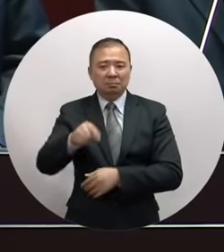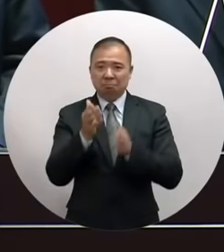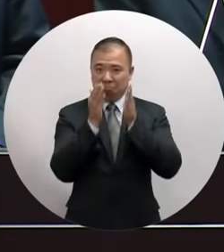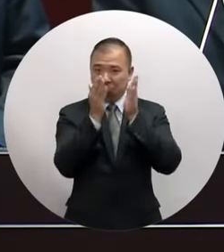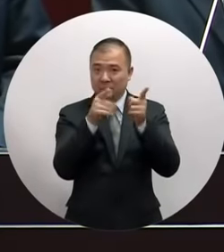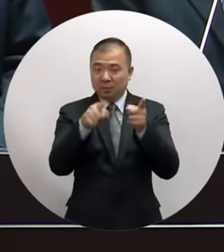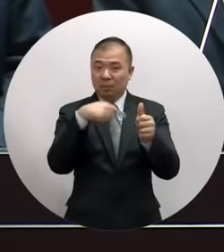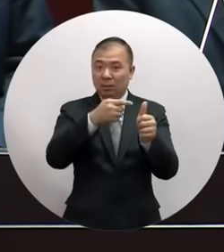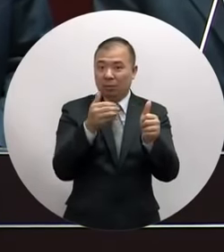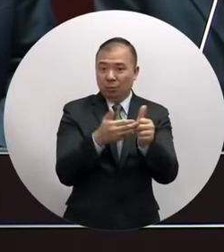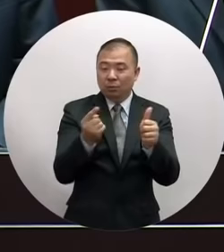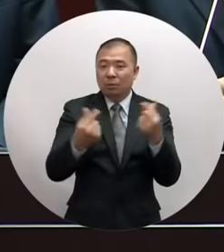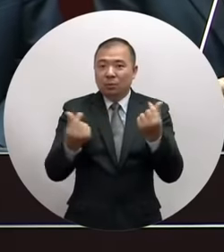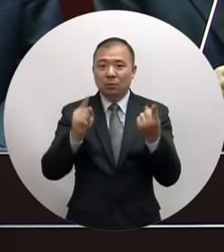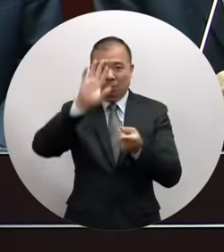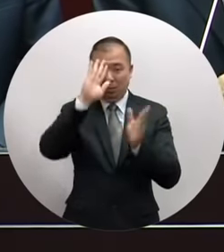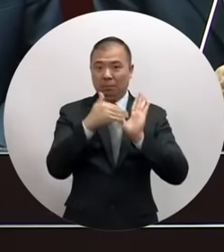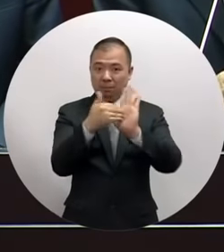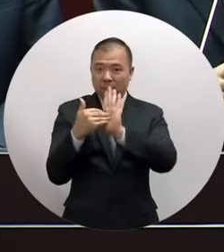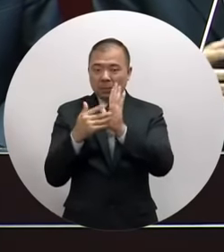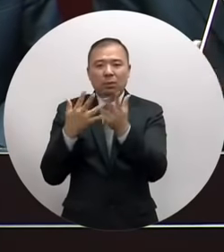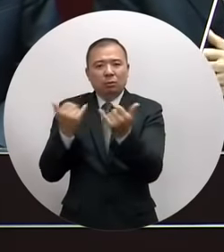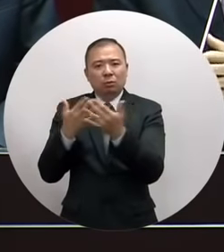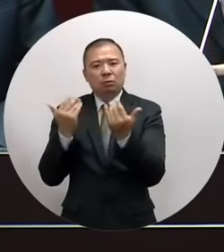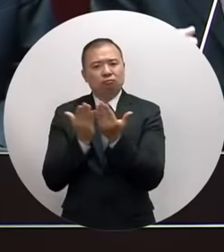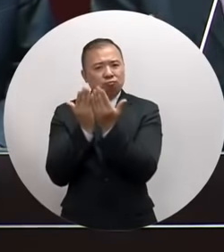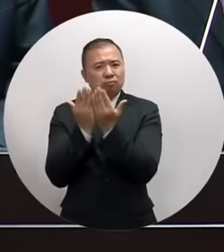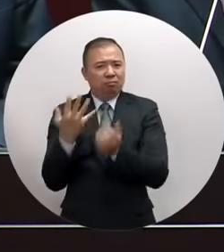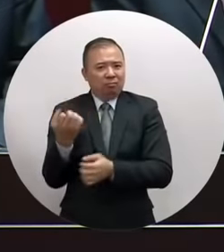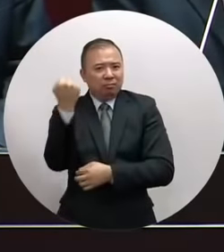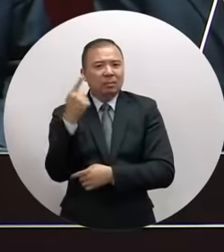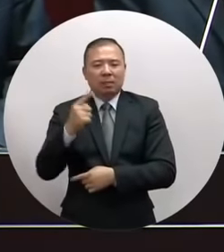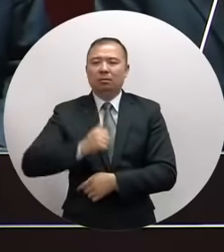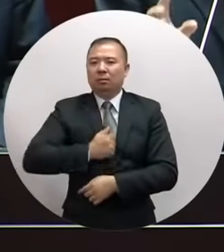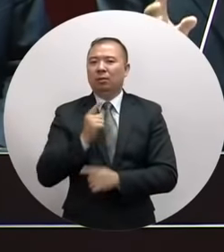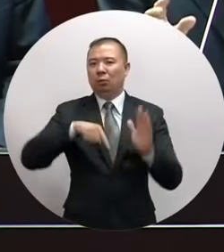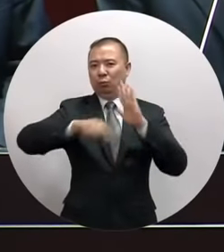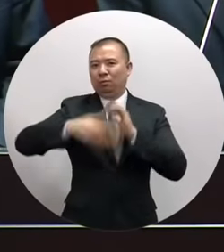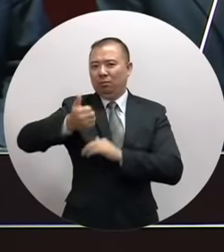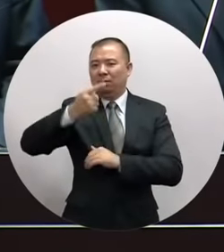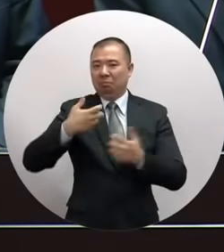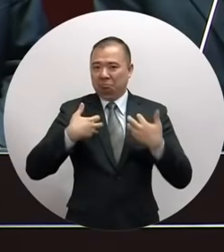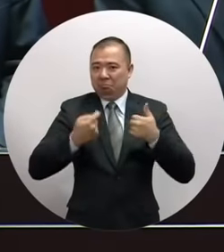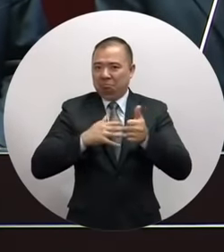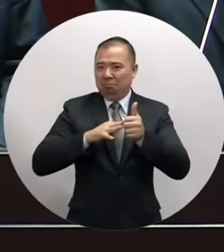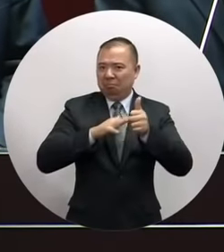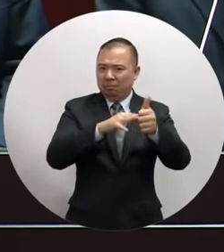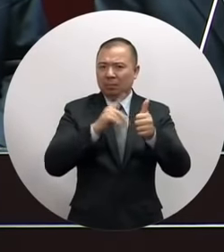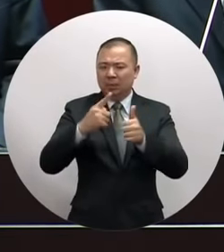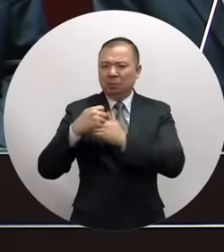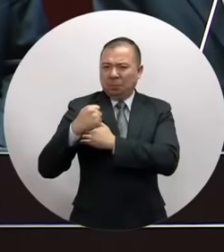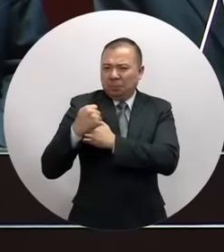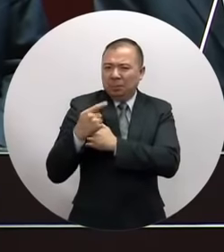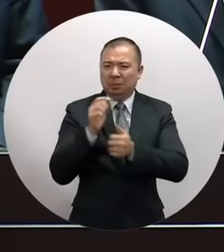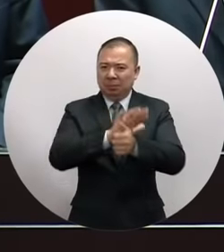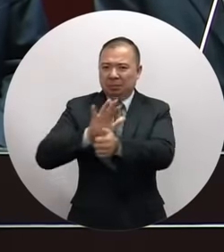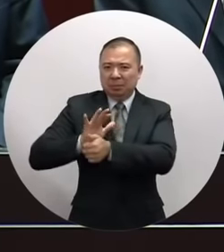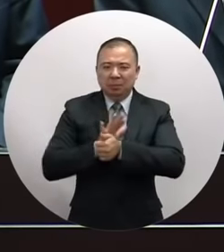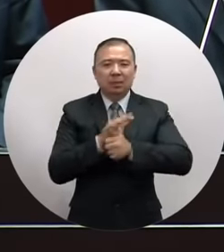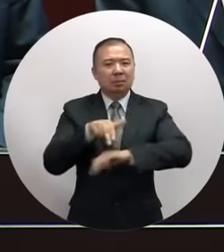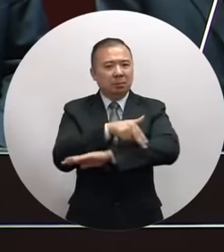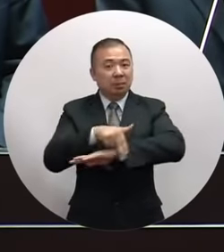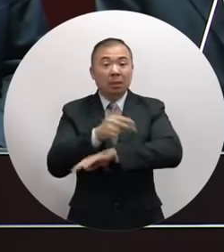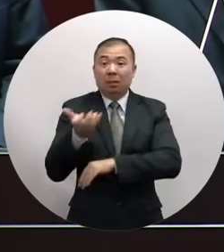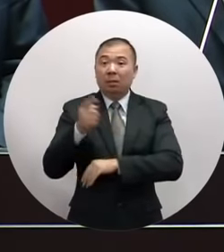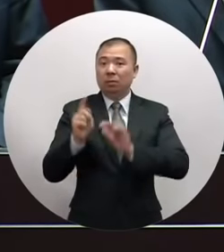尤其在防疫还有我们维护学生受教权，确实在院长带领整个团队啊，用最大的力量哦。刚才委员一一的陈述，